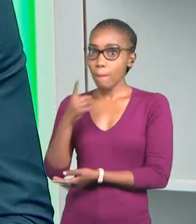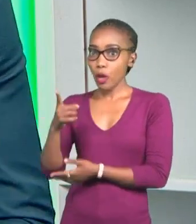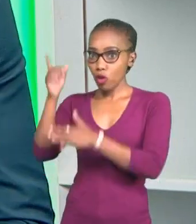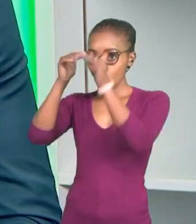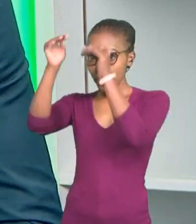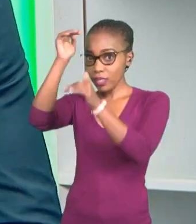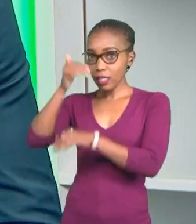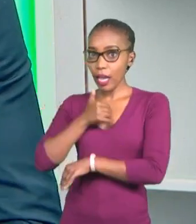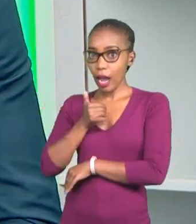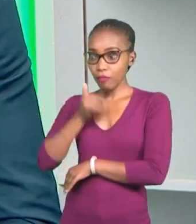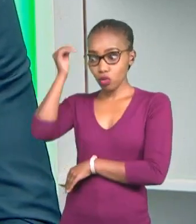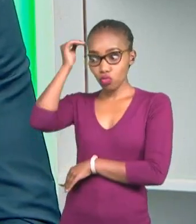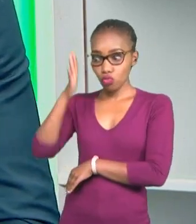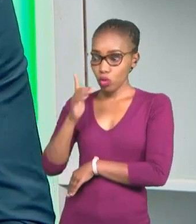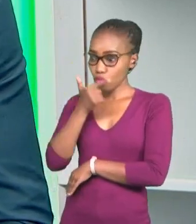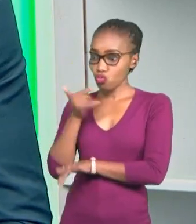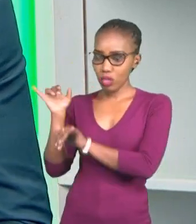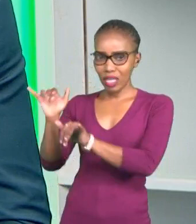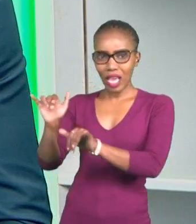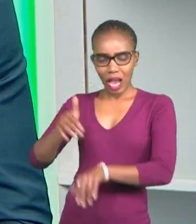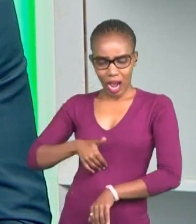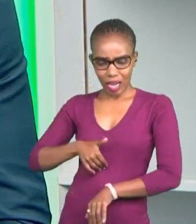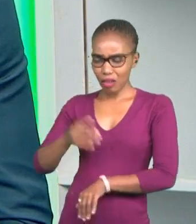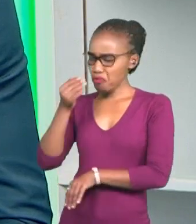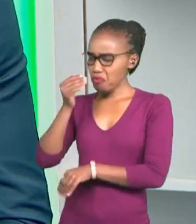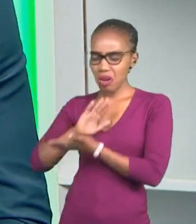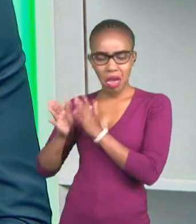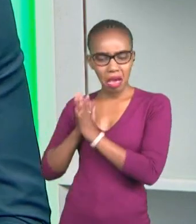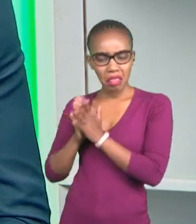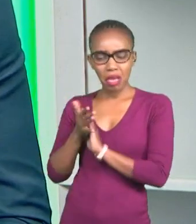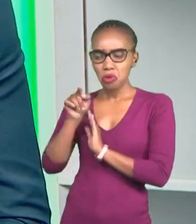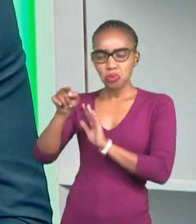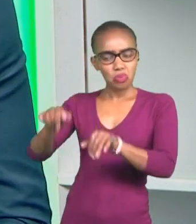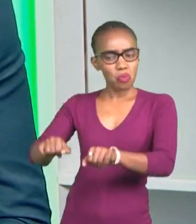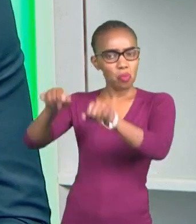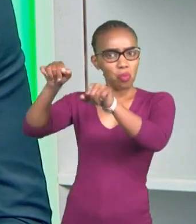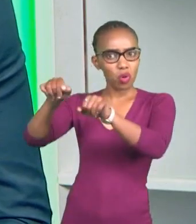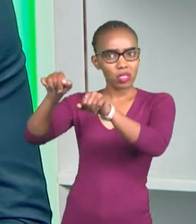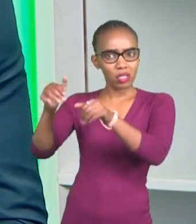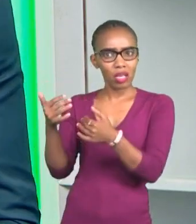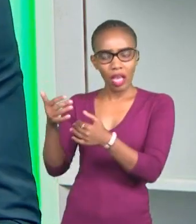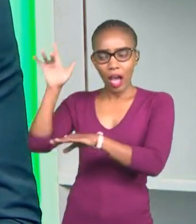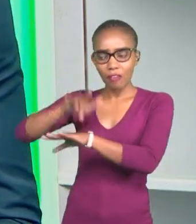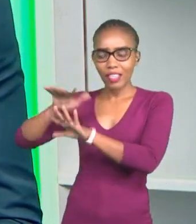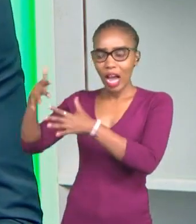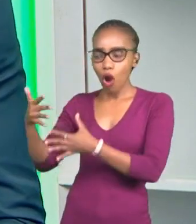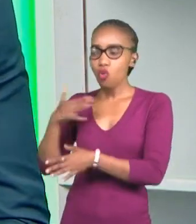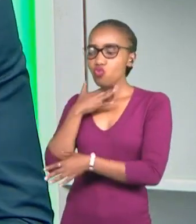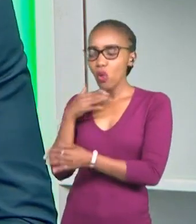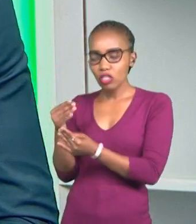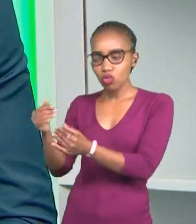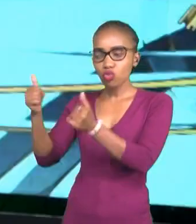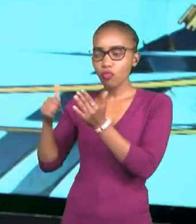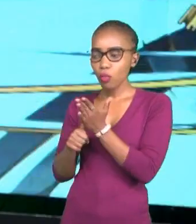ambao wanakaa kule wakiwa na njaa. Kama mwenyekiti wa KUSO, kuhusiana na uchumi, umeathirika kivipi na mngetaka nini fanya kuhusiana na